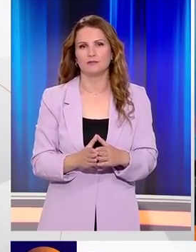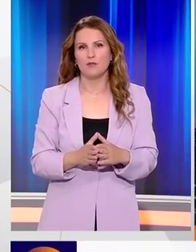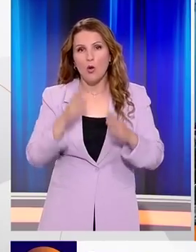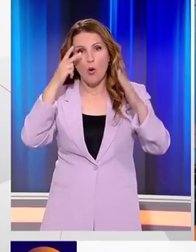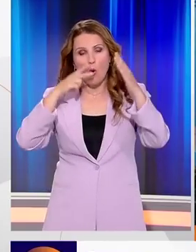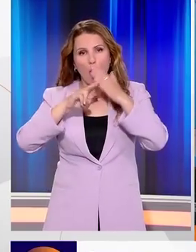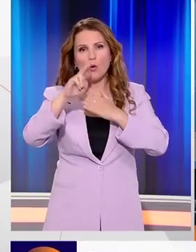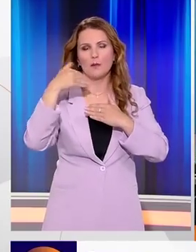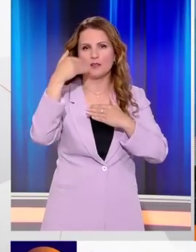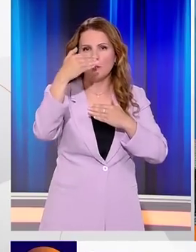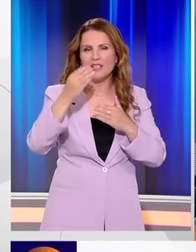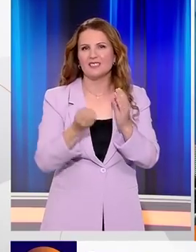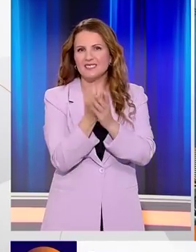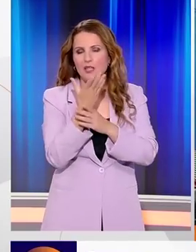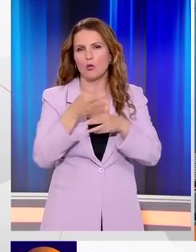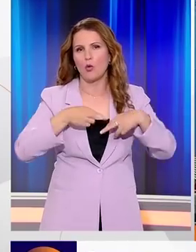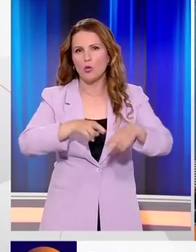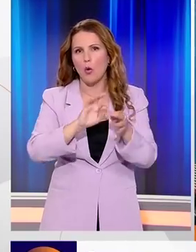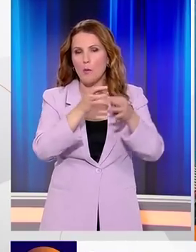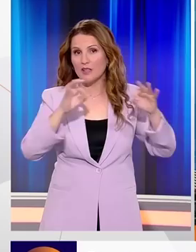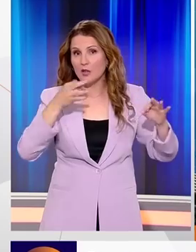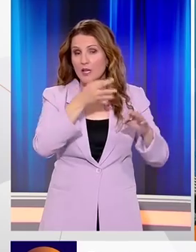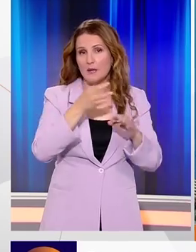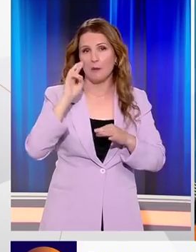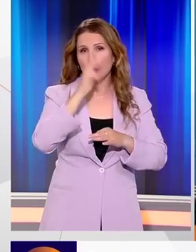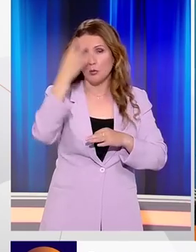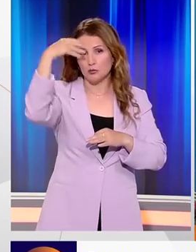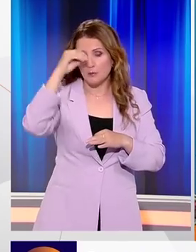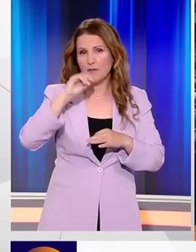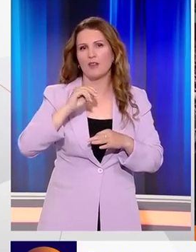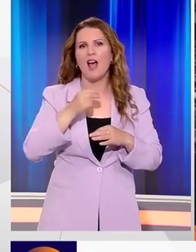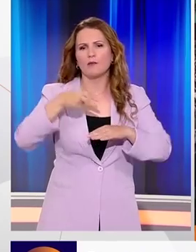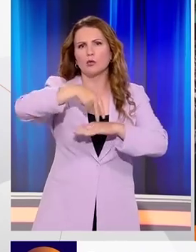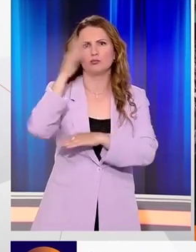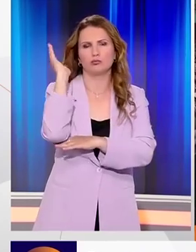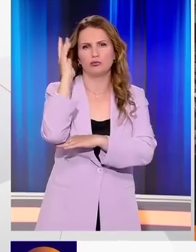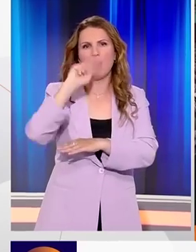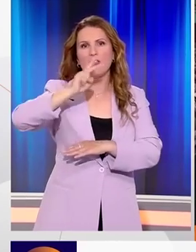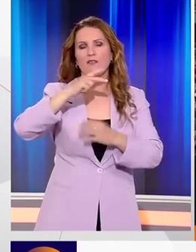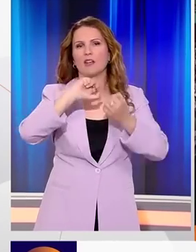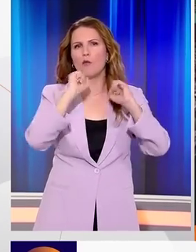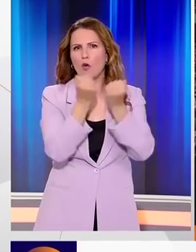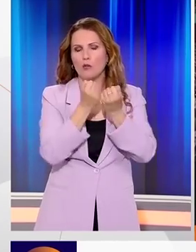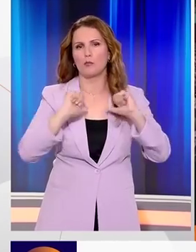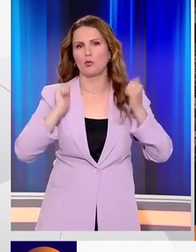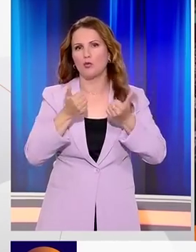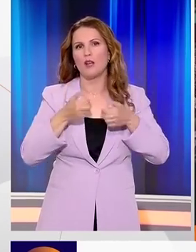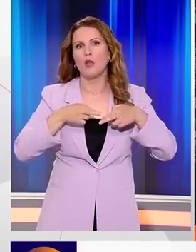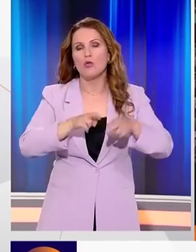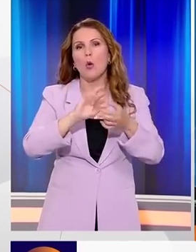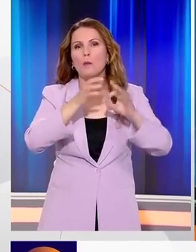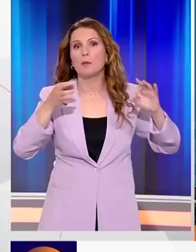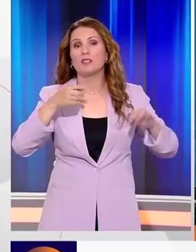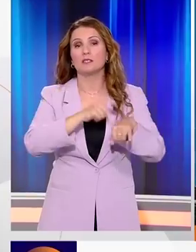Όραμα για το μέλλον ο σύγχρονος δρόμος του μεταξιού, τόνισε ο Πρωθυπουργός από το βήμα του δεύτερου φόρουμ της πρωτοβουλίας του δρόμου του μεταξιού που διεξάγεται στο